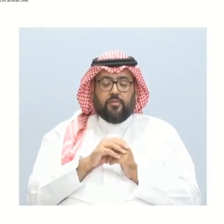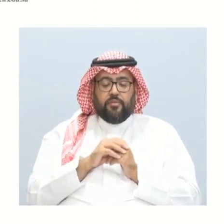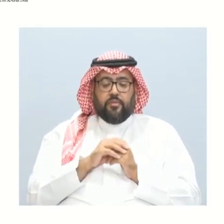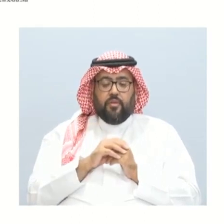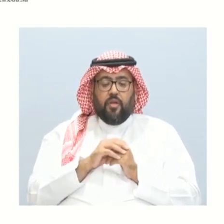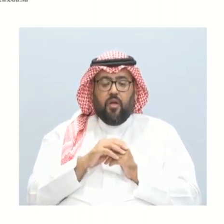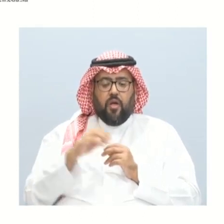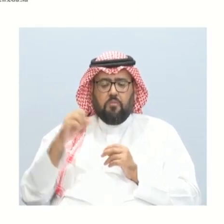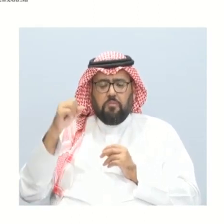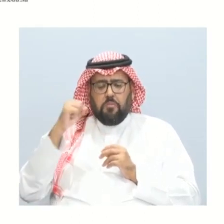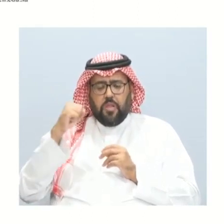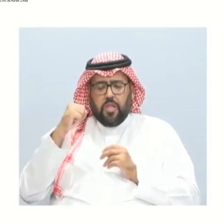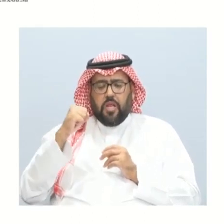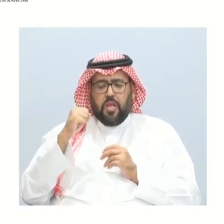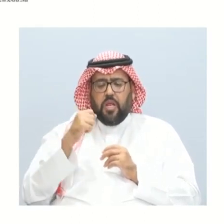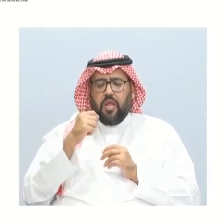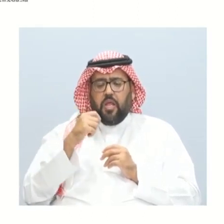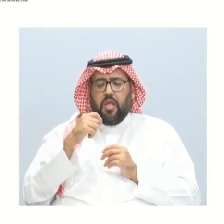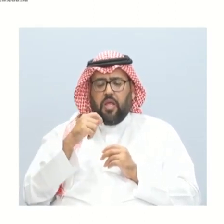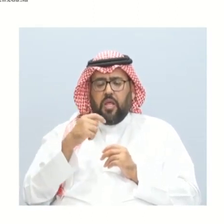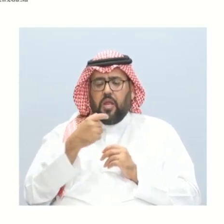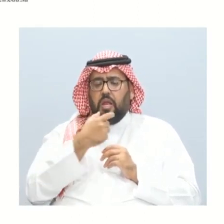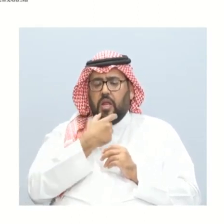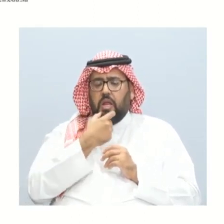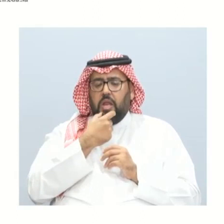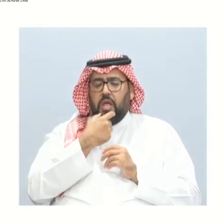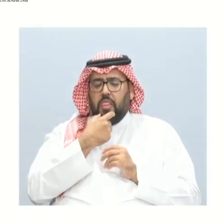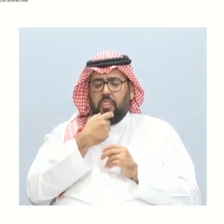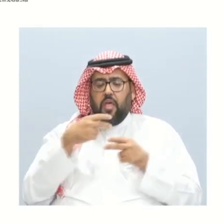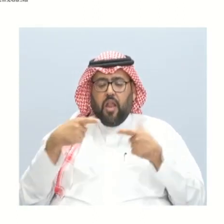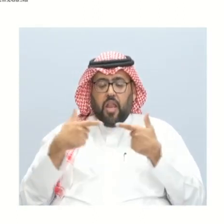وبطل الرياض التي الذي فتحها